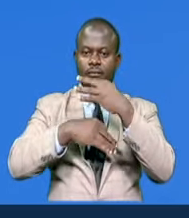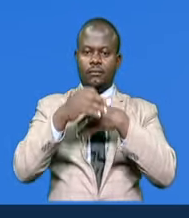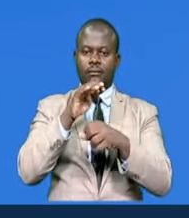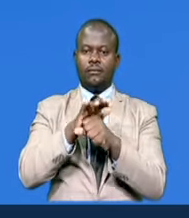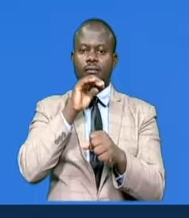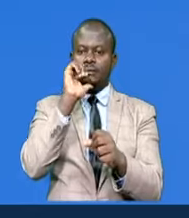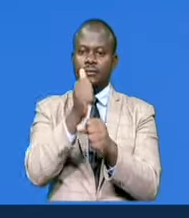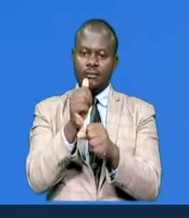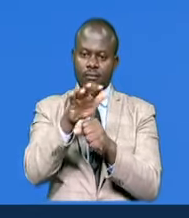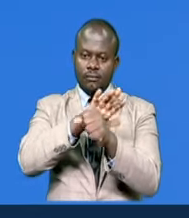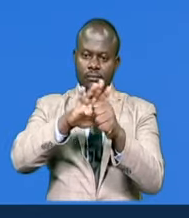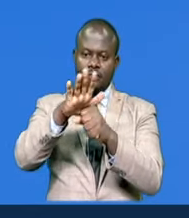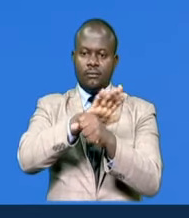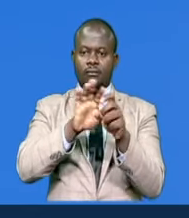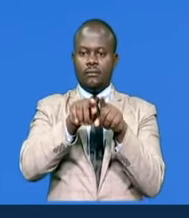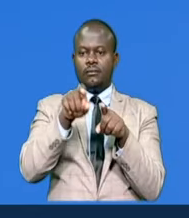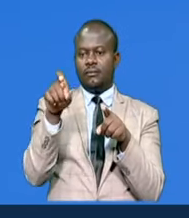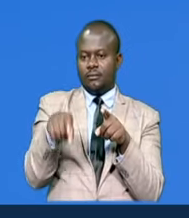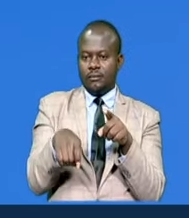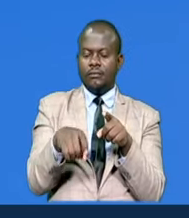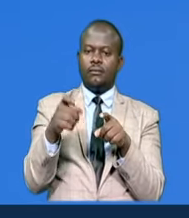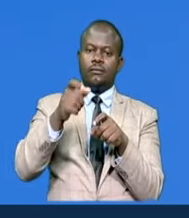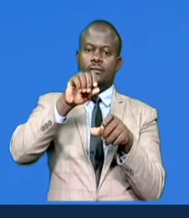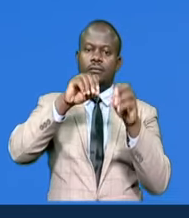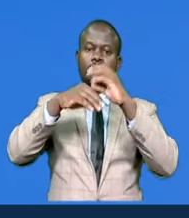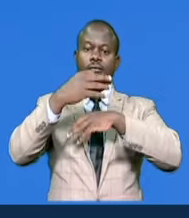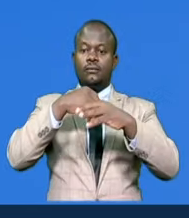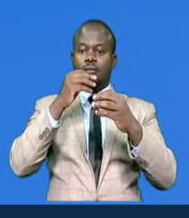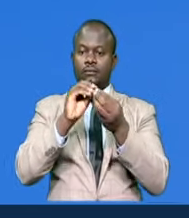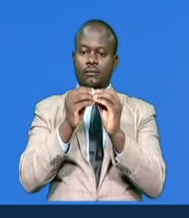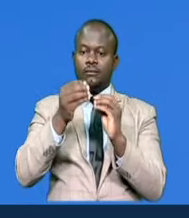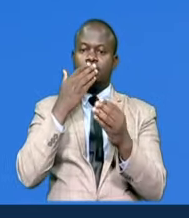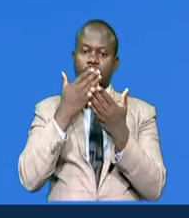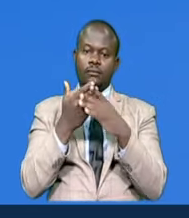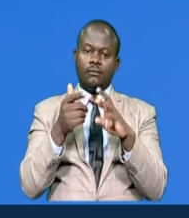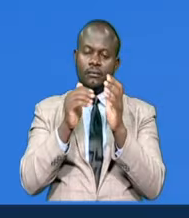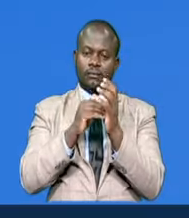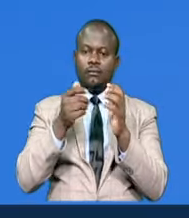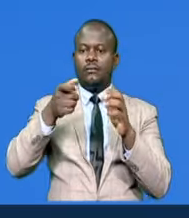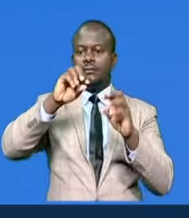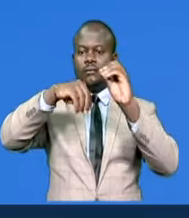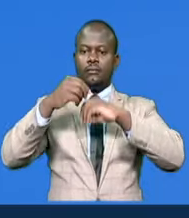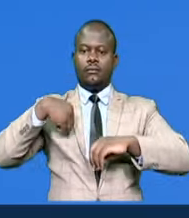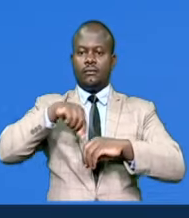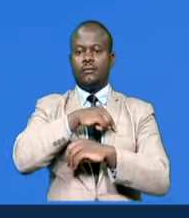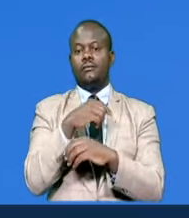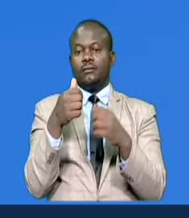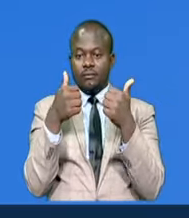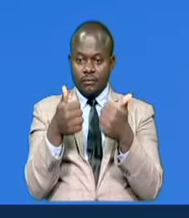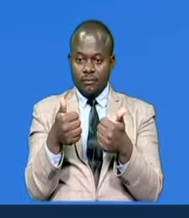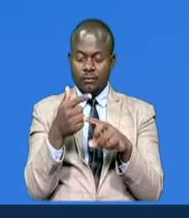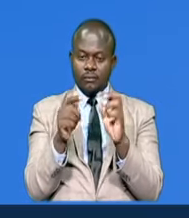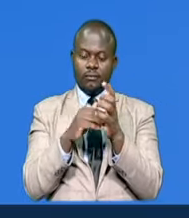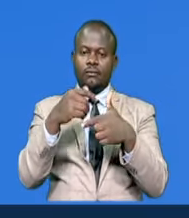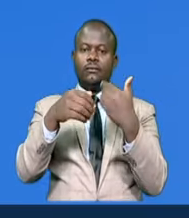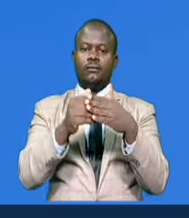izidakora 100% uko zikwiye. Kongera inganda umubare wazo ni byiza, ariko kongera umusaruro kikaba ikindi. Hanyuma kandi hazaho gukomeza